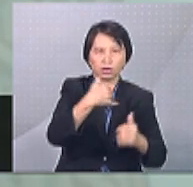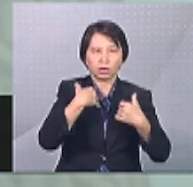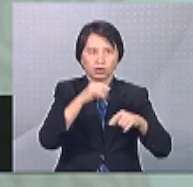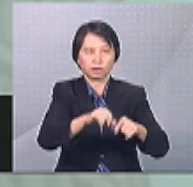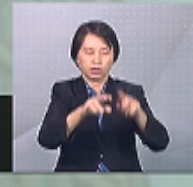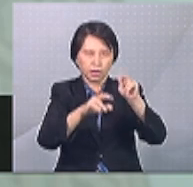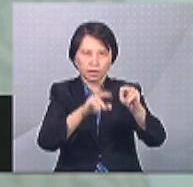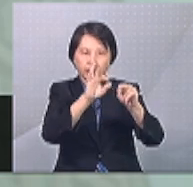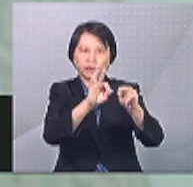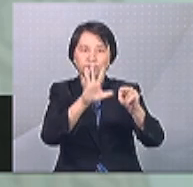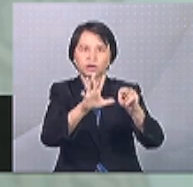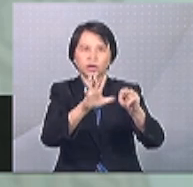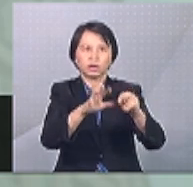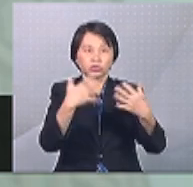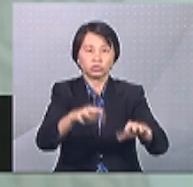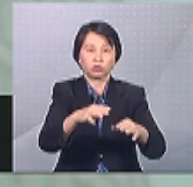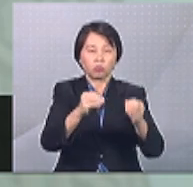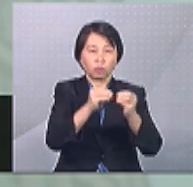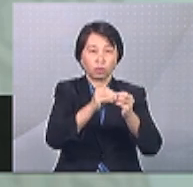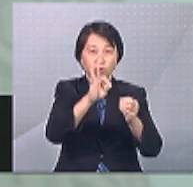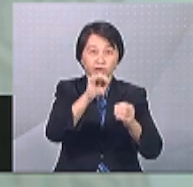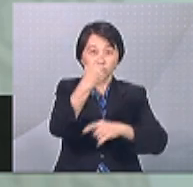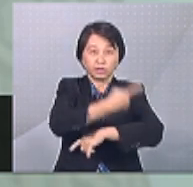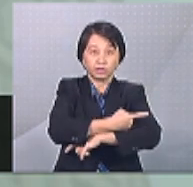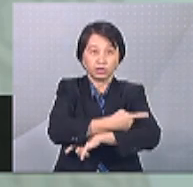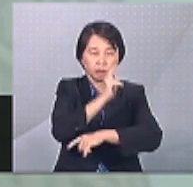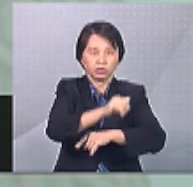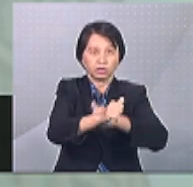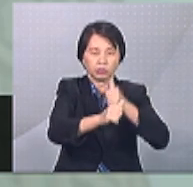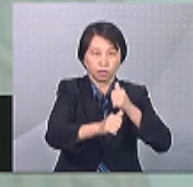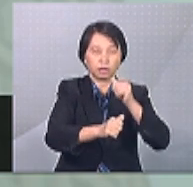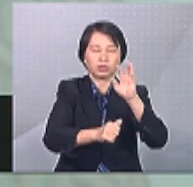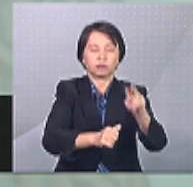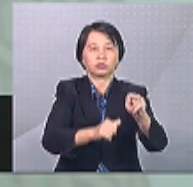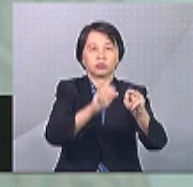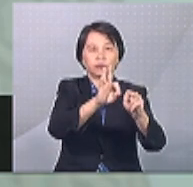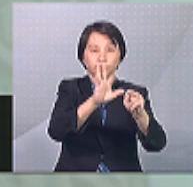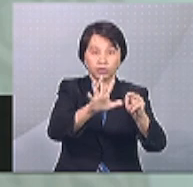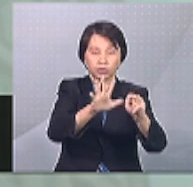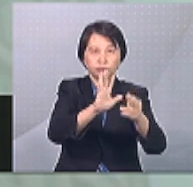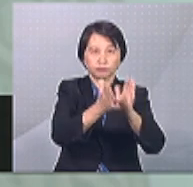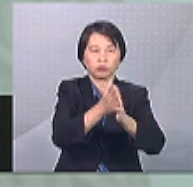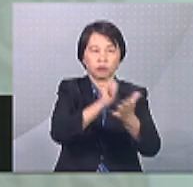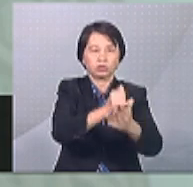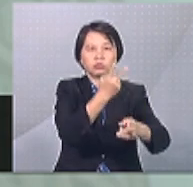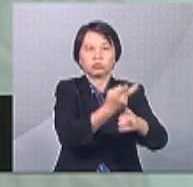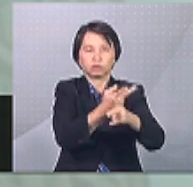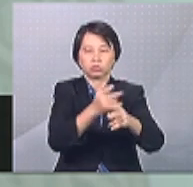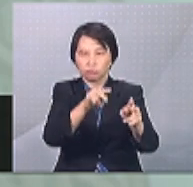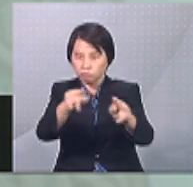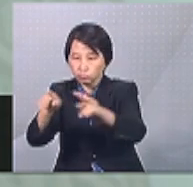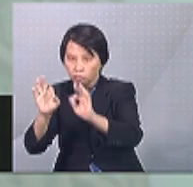N95. We have more than 19 days that we can actually procure for the N95. So as far as stock is concerned, although